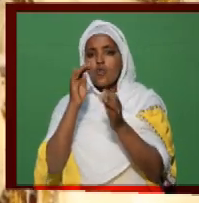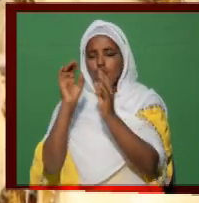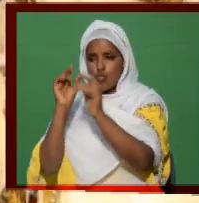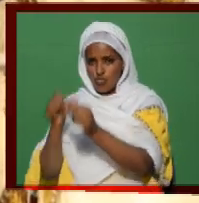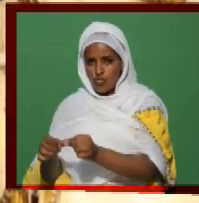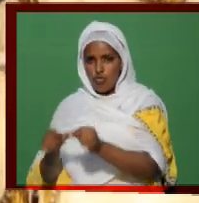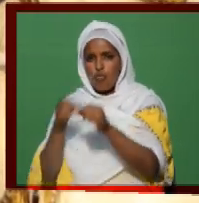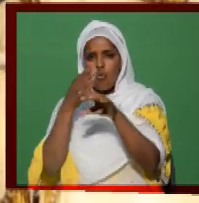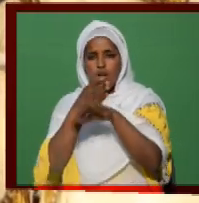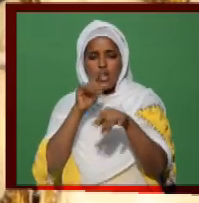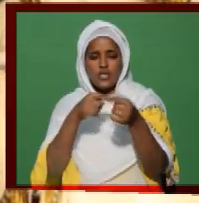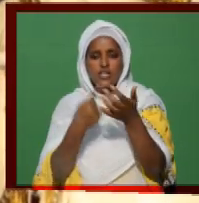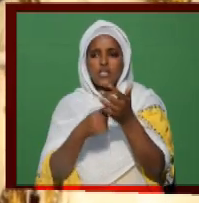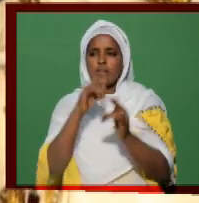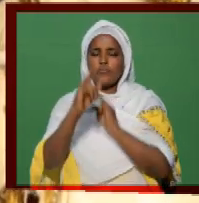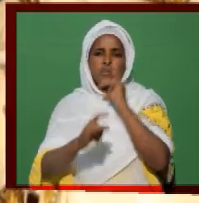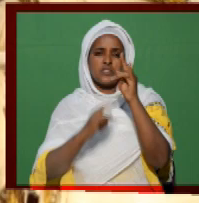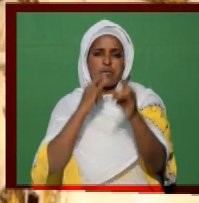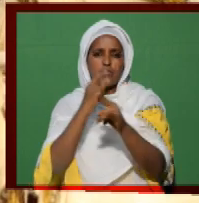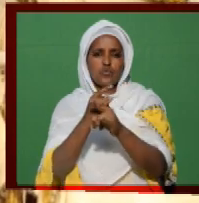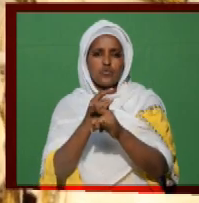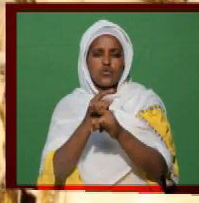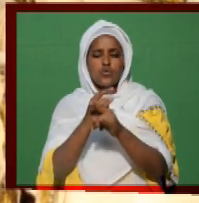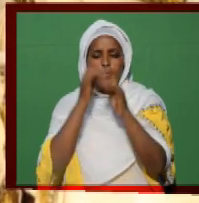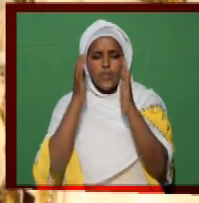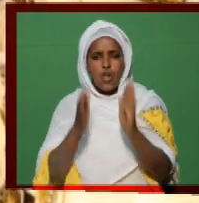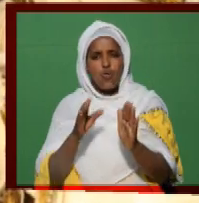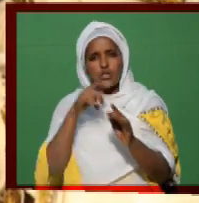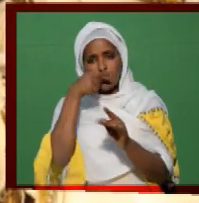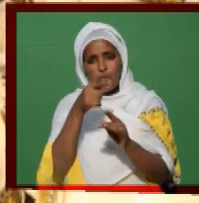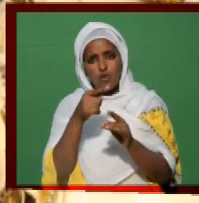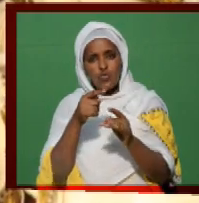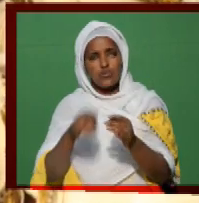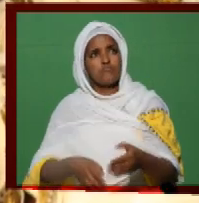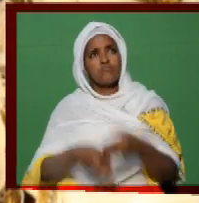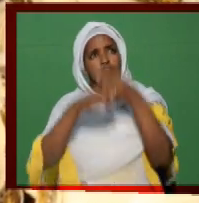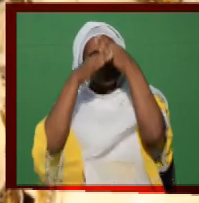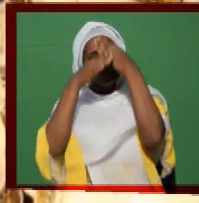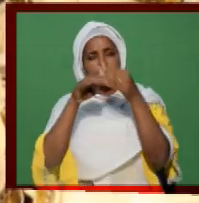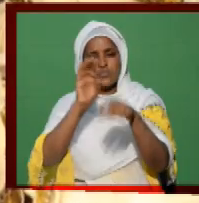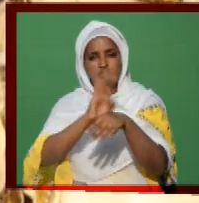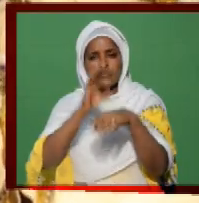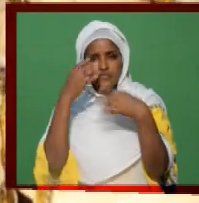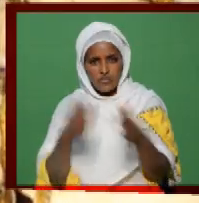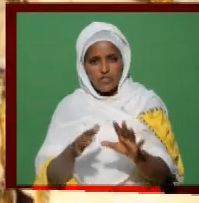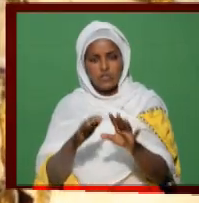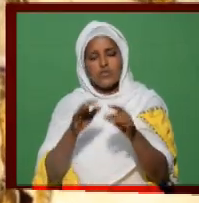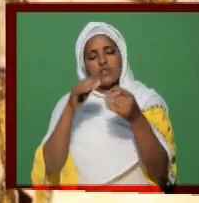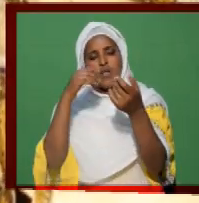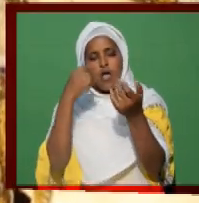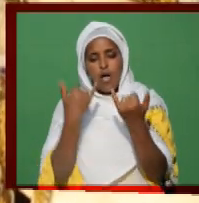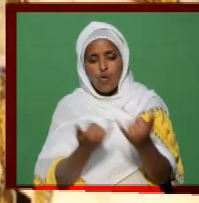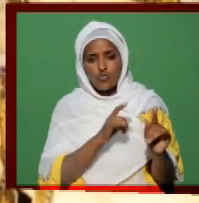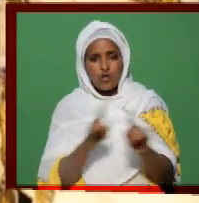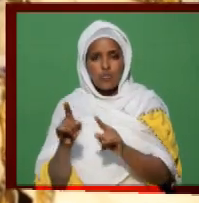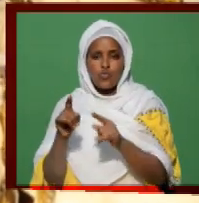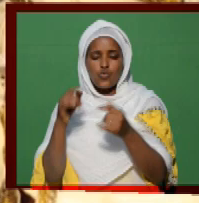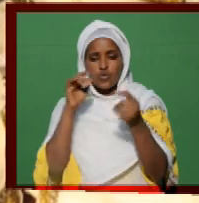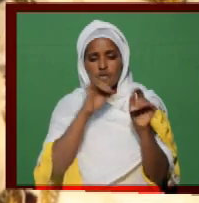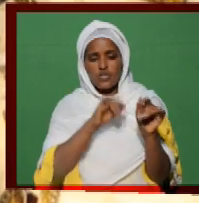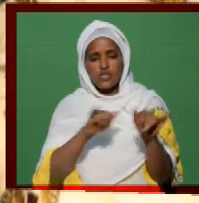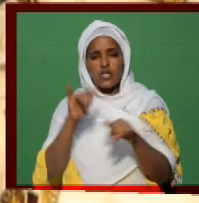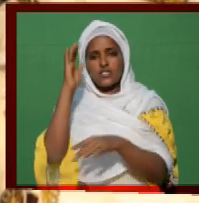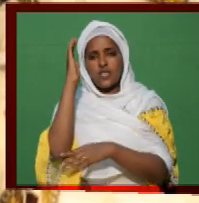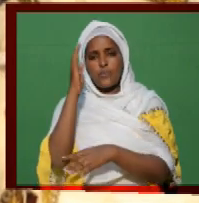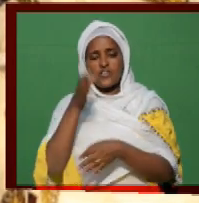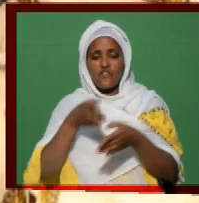ቆይቷል። ኋላ ግን ይሄን የሚታየውን በዘመነ ደርግ በወቅቱ ዘመናዊ ነው የተባለውን ህንጻ ገንብቷል። አሁን ደግሞ እንደ እግዚአብሔር